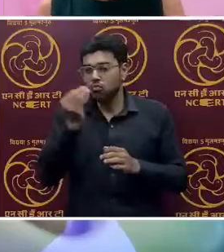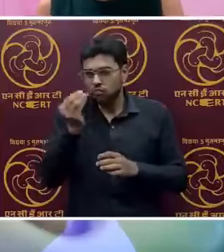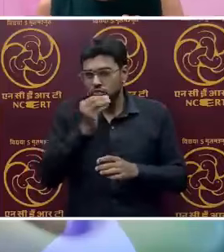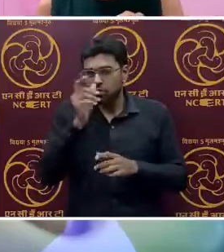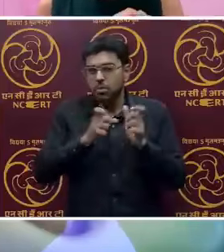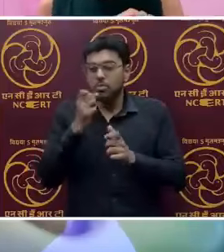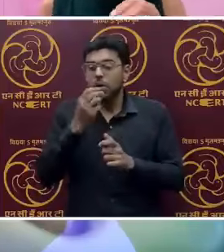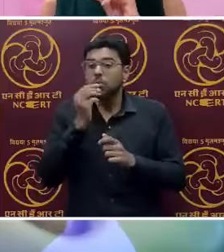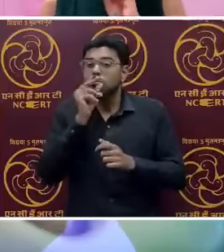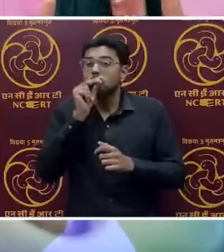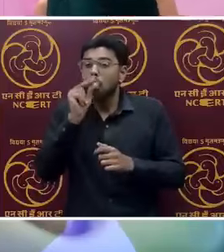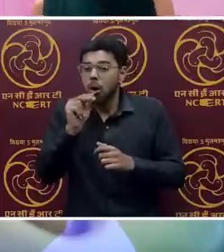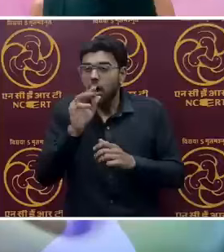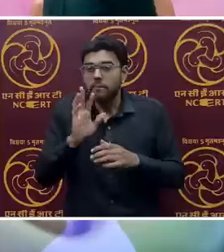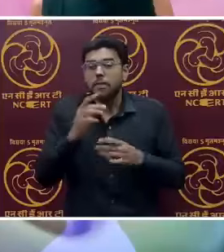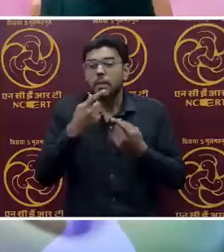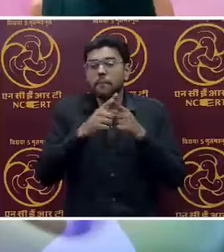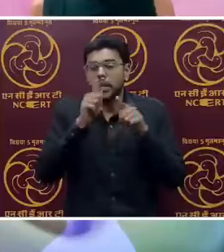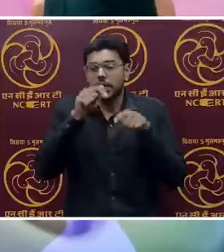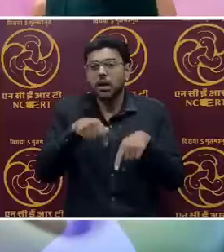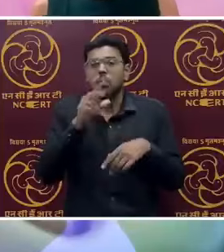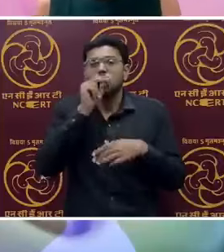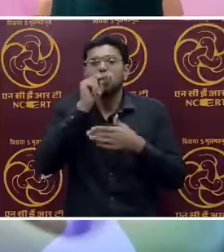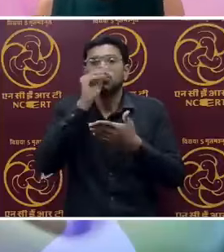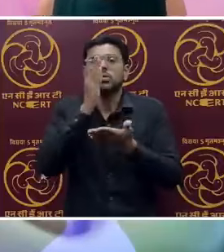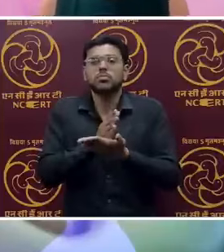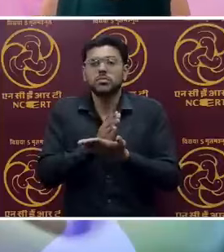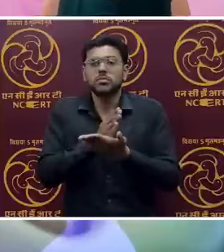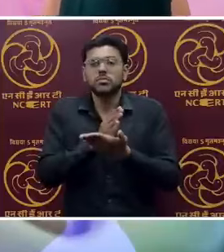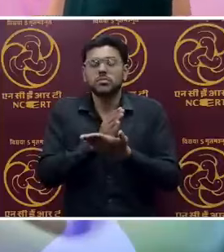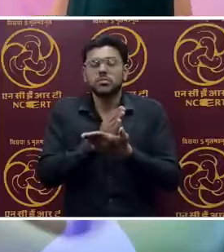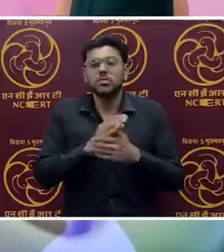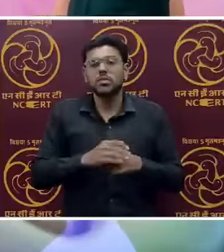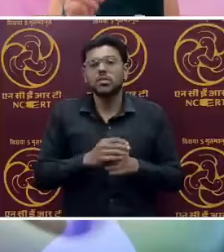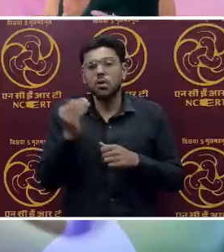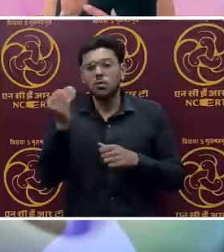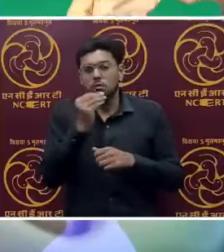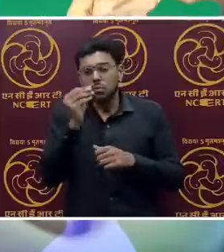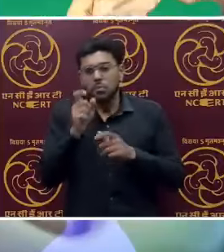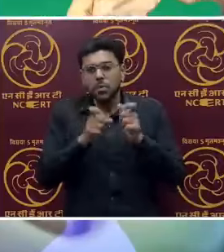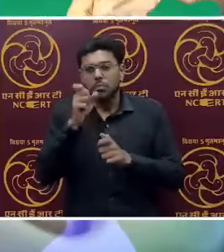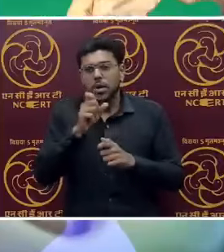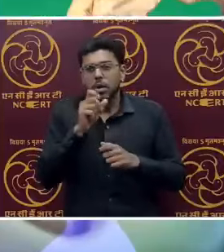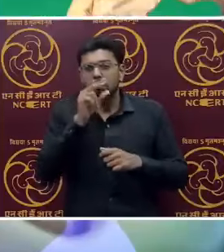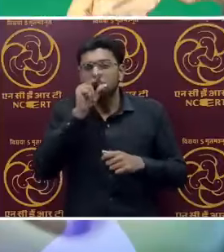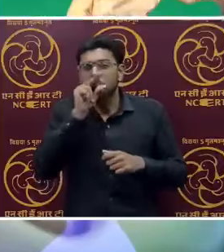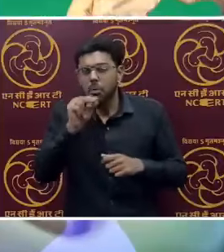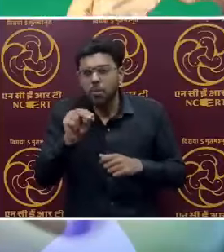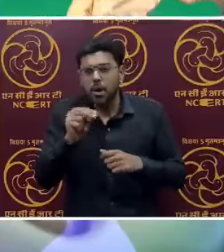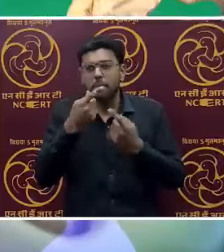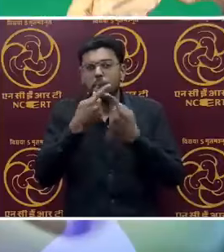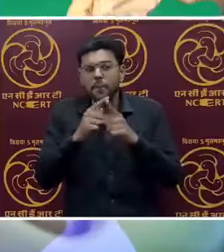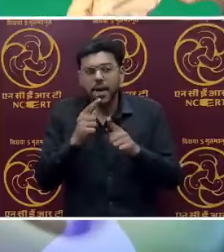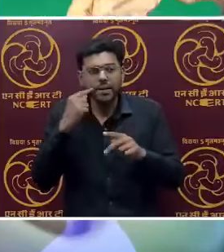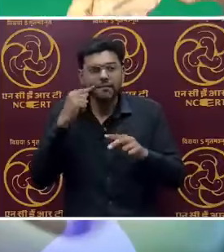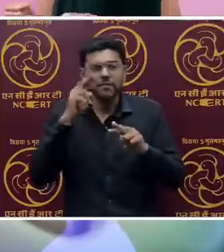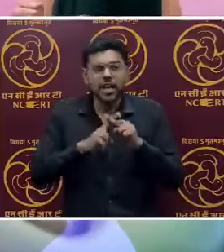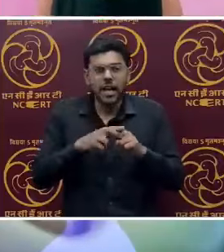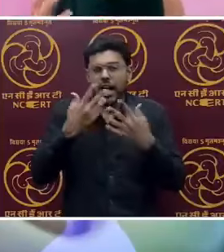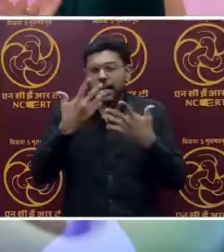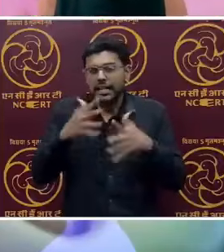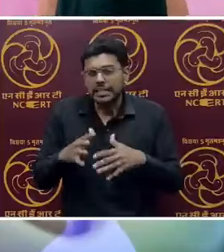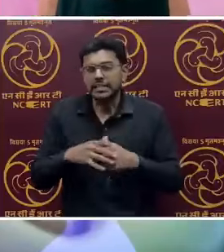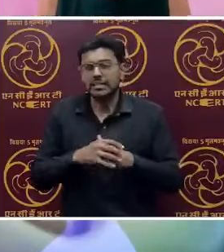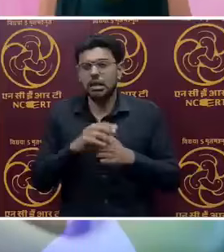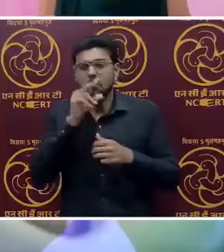बोला था, but बोलना बंद कर दिया है. That's right. And some who speak, yes, but whatever speech they have